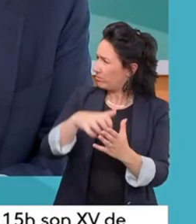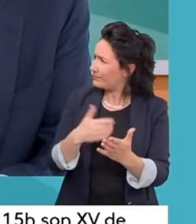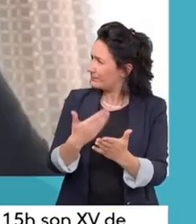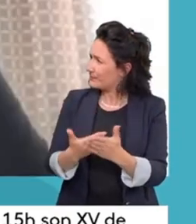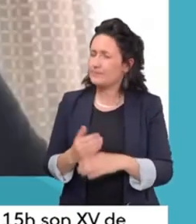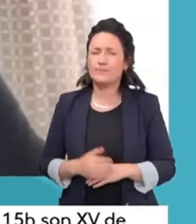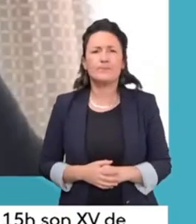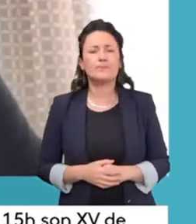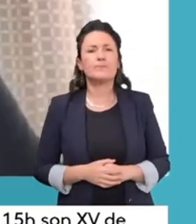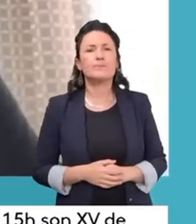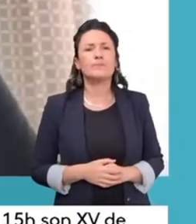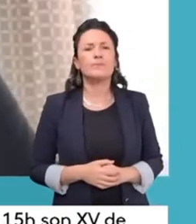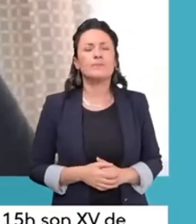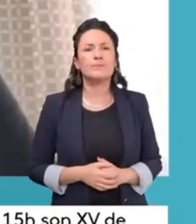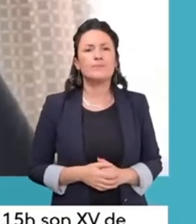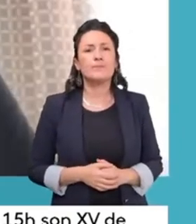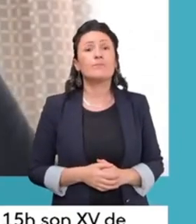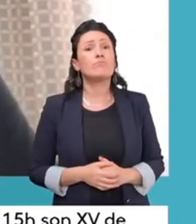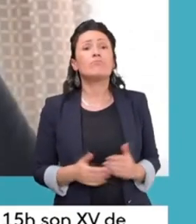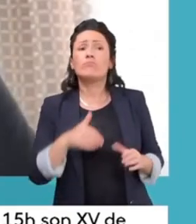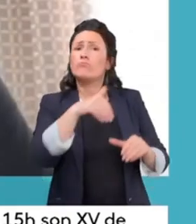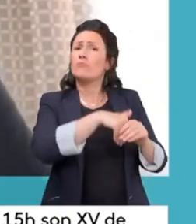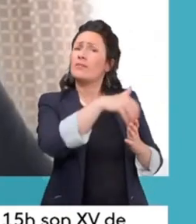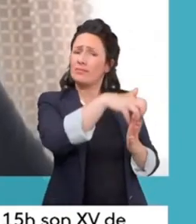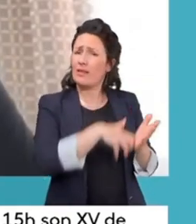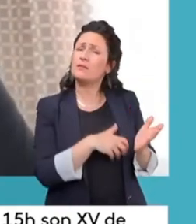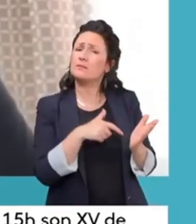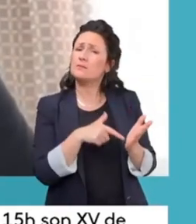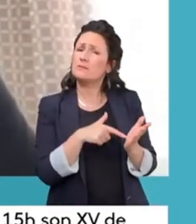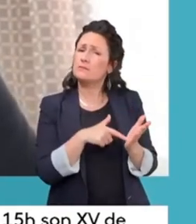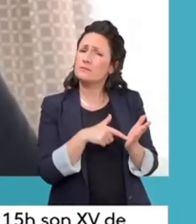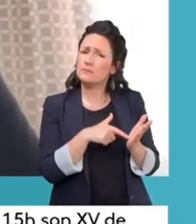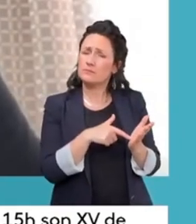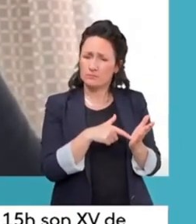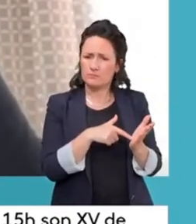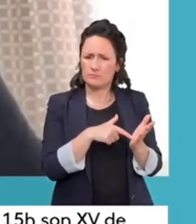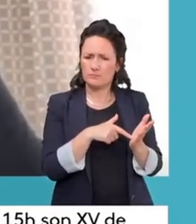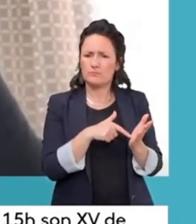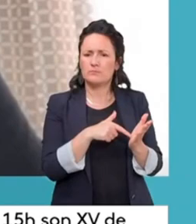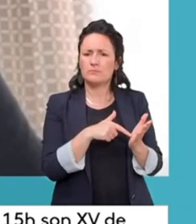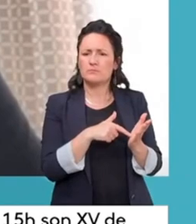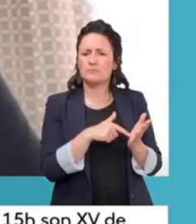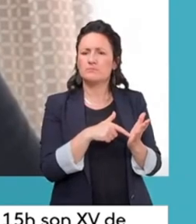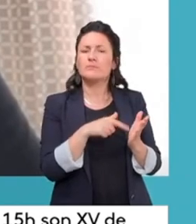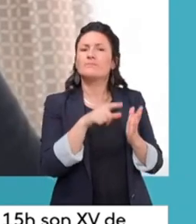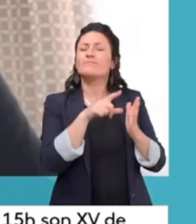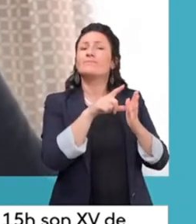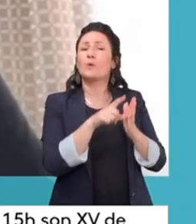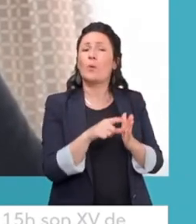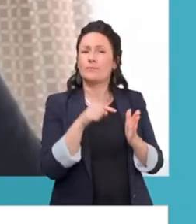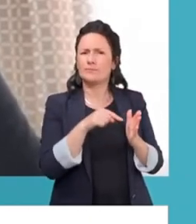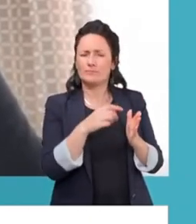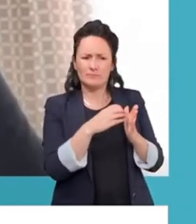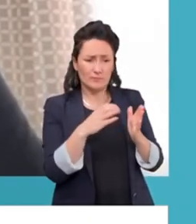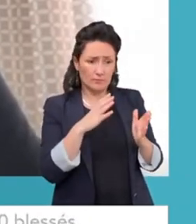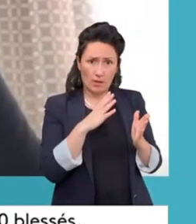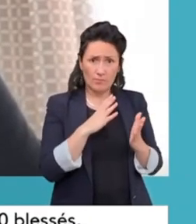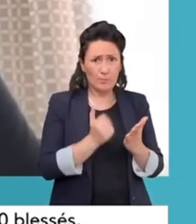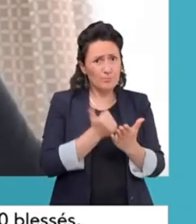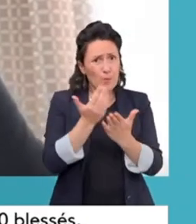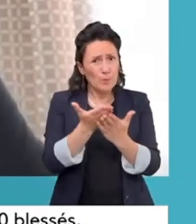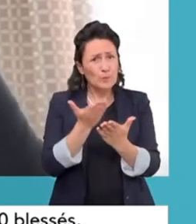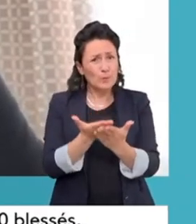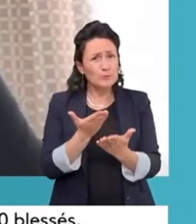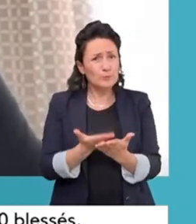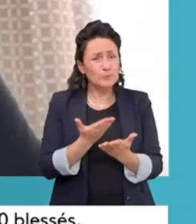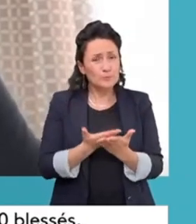texte tel qu'il est proposé aujourd'hui contient en son article 3 pardon, un certain nombre de propositions justement